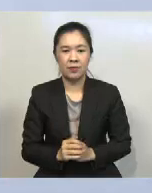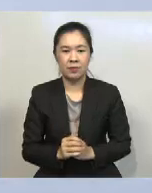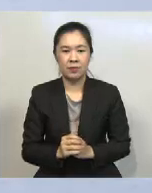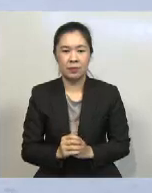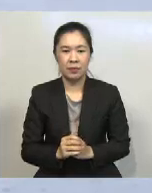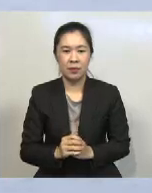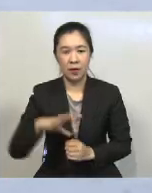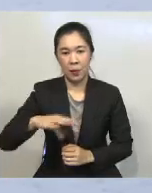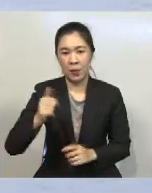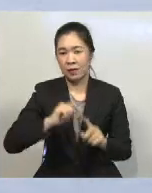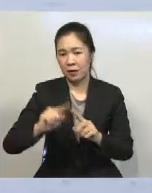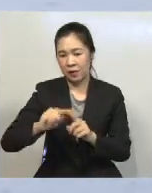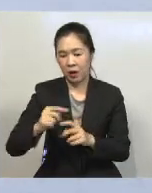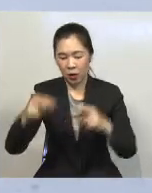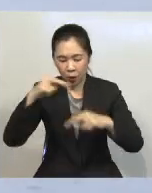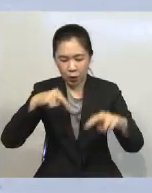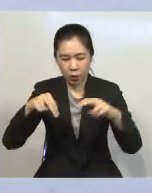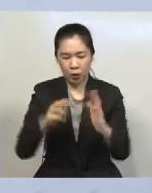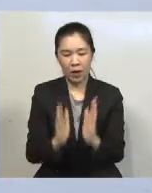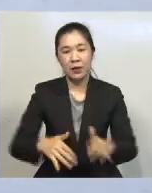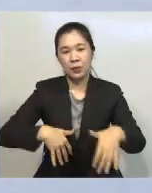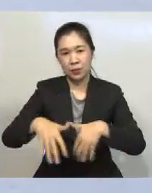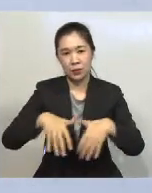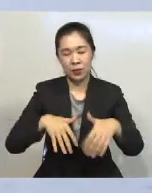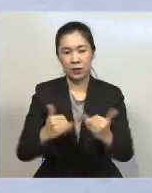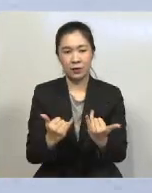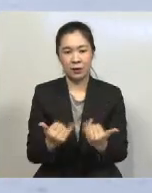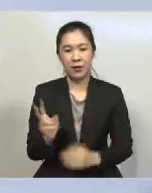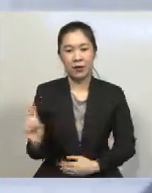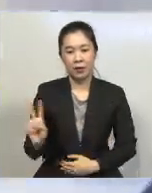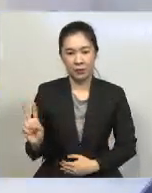ทศบาลในแต่ละแห่งนะครับก็ช่วยกันดูแลผู้ประสบภัยอยู่ครับช่วงนี้กลับไปที่สถานีครับ